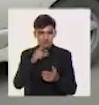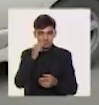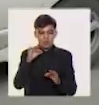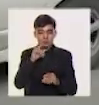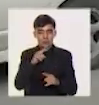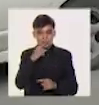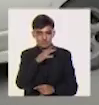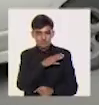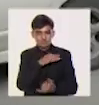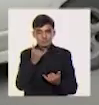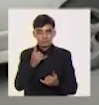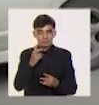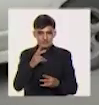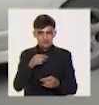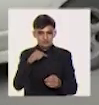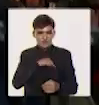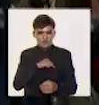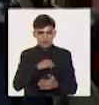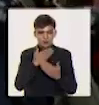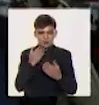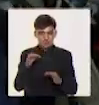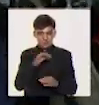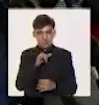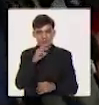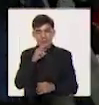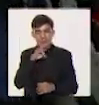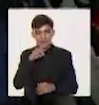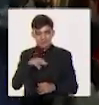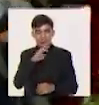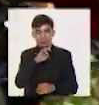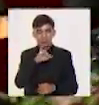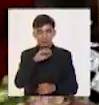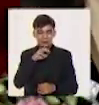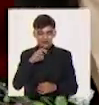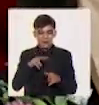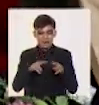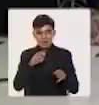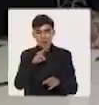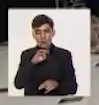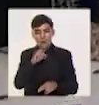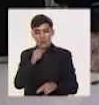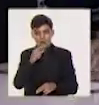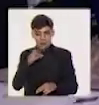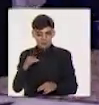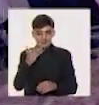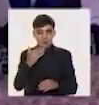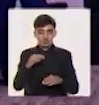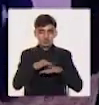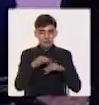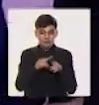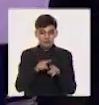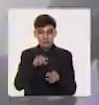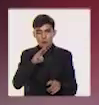қазір таңда қыз ұзатып жүрген жігіттерден намысыз еркектердің қатарына жатқызамын. Қайрат Нұртастың әйелінен қалыспай Төреғалидің жары толқында ән